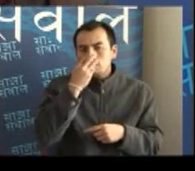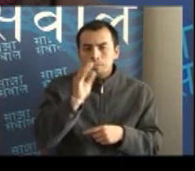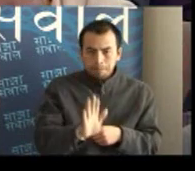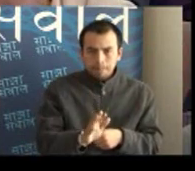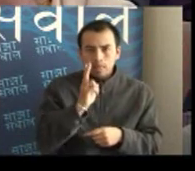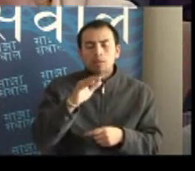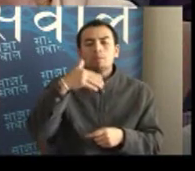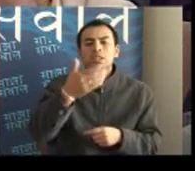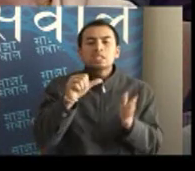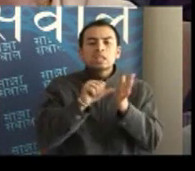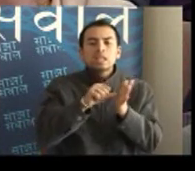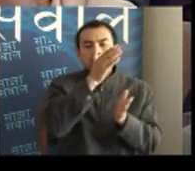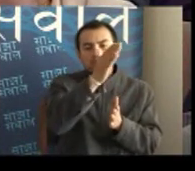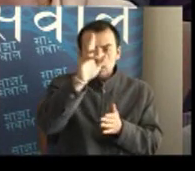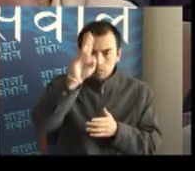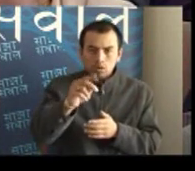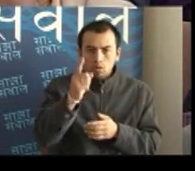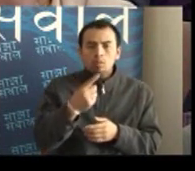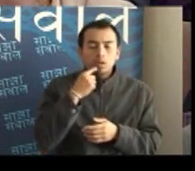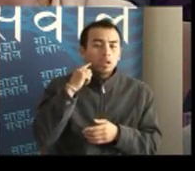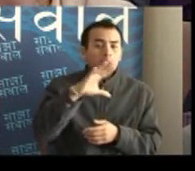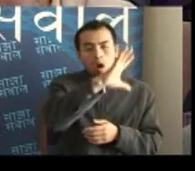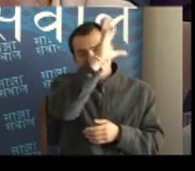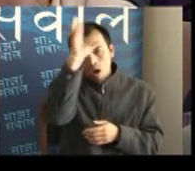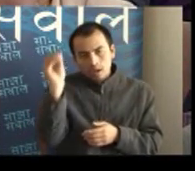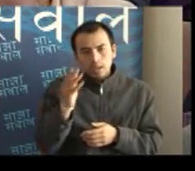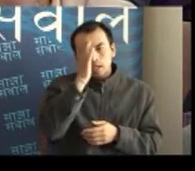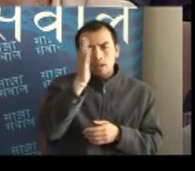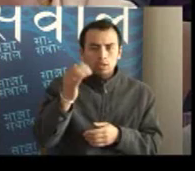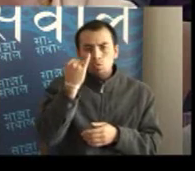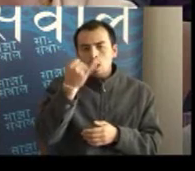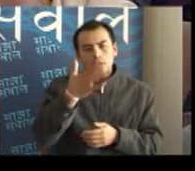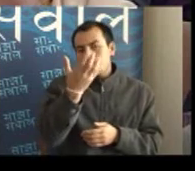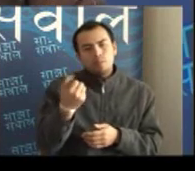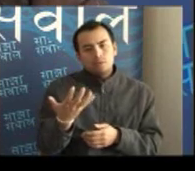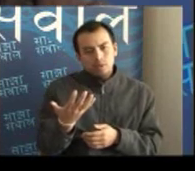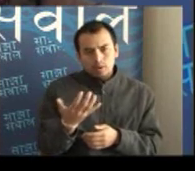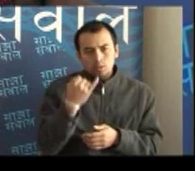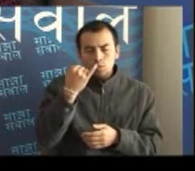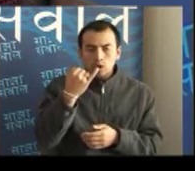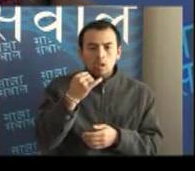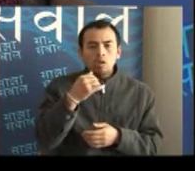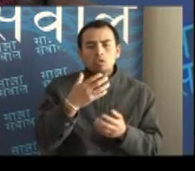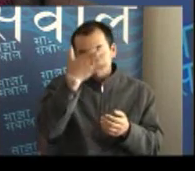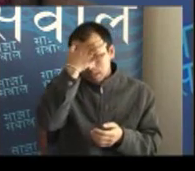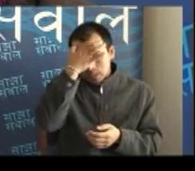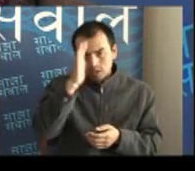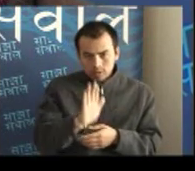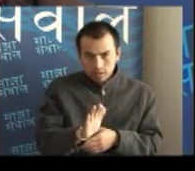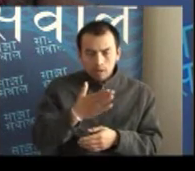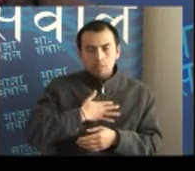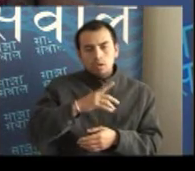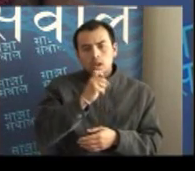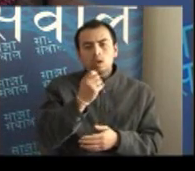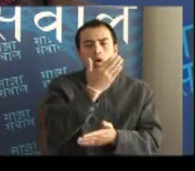त्यस पछाडि जिल्लामा जानुपर्ने भयो भने चाहिँ कस्तो हुन्छ भने म दिनभरि यात्रा गर्दाखेरि म टोयलेट जान नपाउने, टोयलेटकै अभाव चाहिँ त्यही हाम्रो